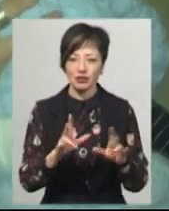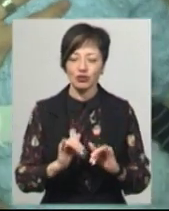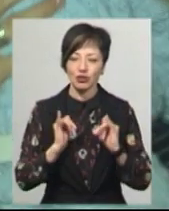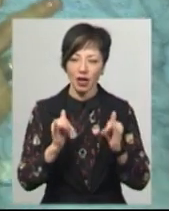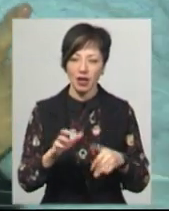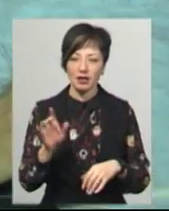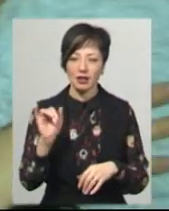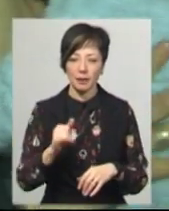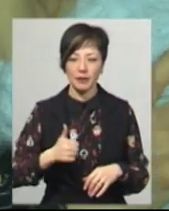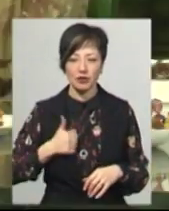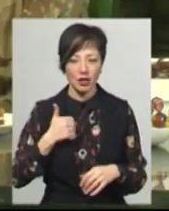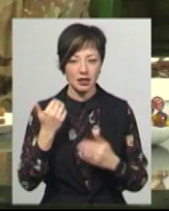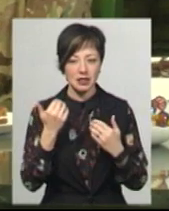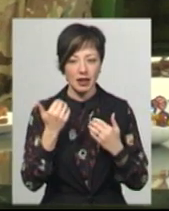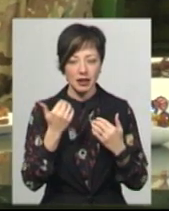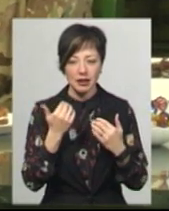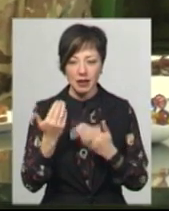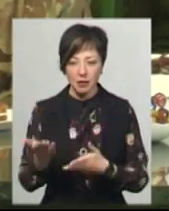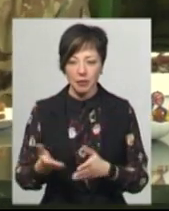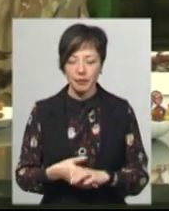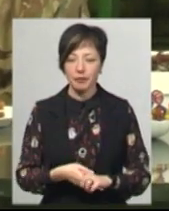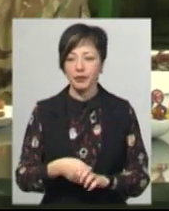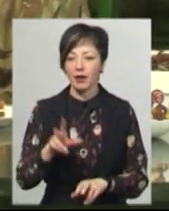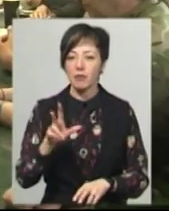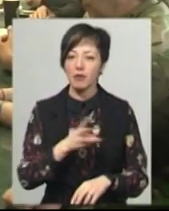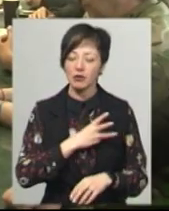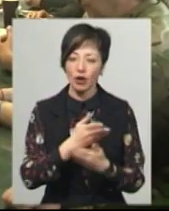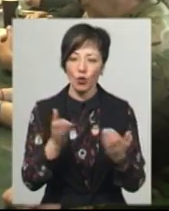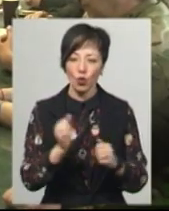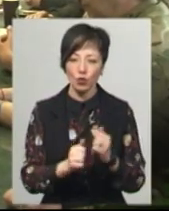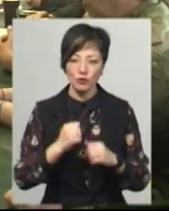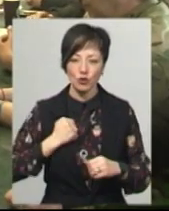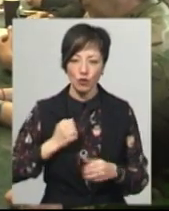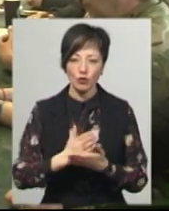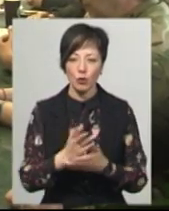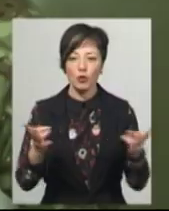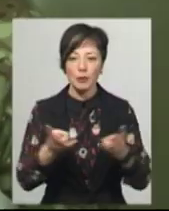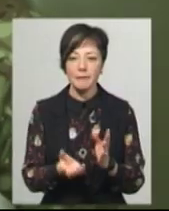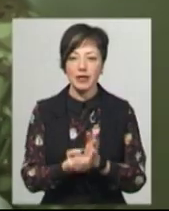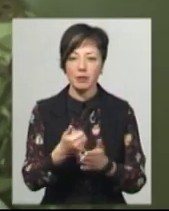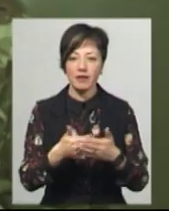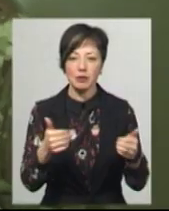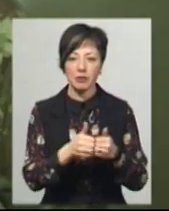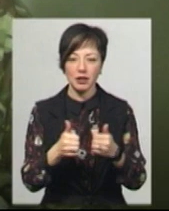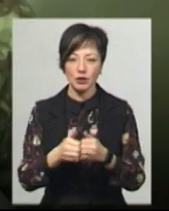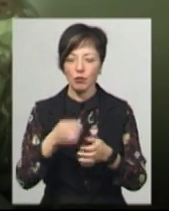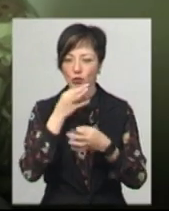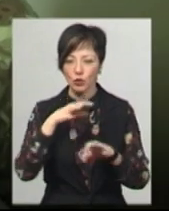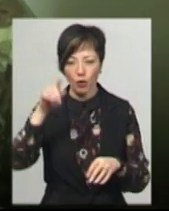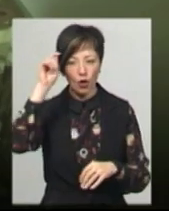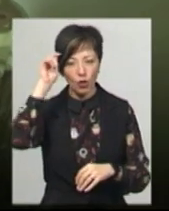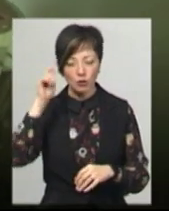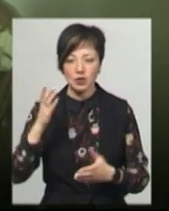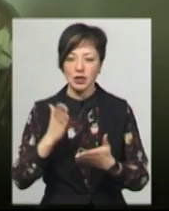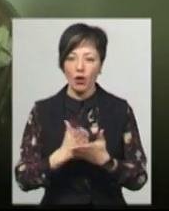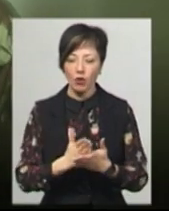і щоб пишатися ним. Олексій Янін вважає, кожному військовослужбовцю потрібна підтримка від близьких. Будь-якому хлопцю, який знаходиться